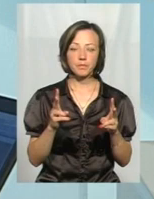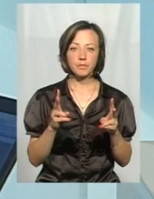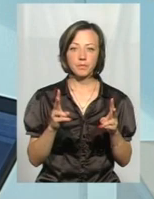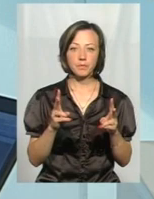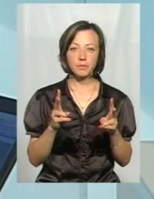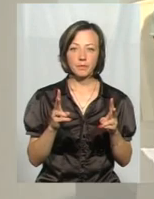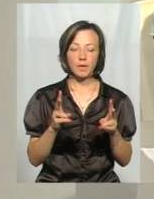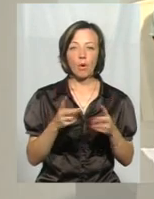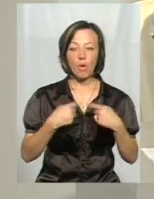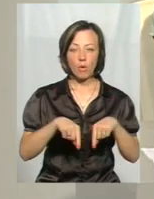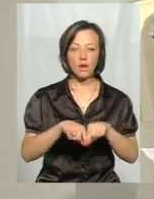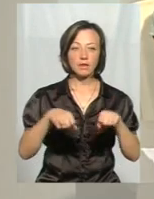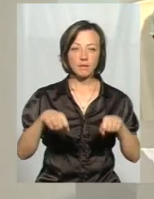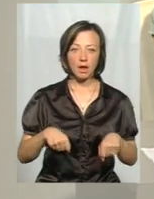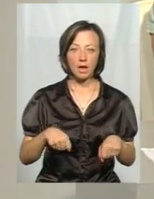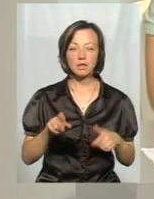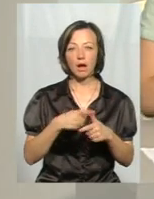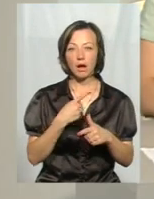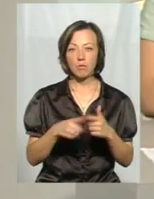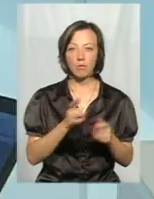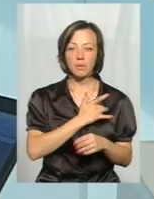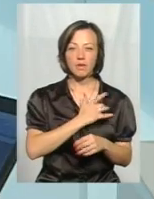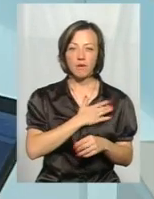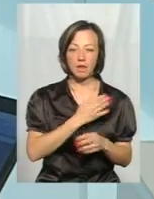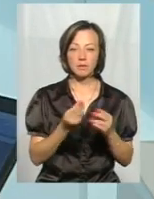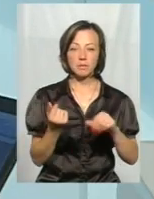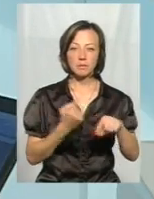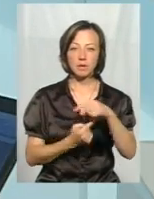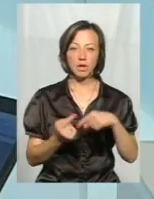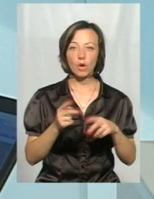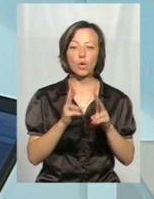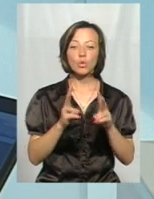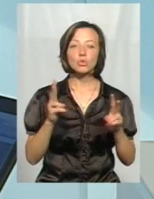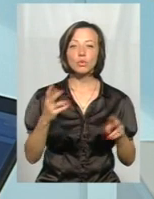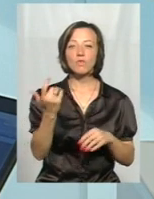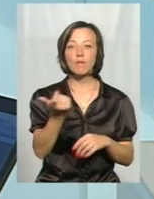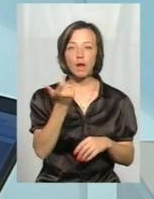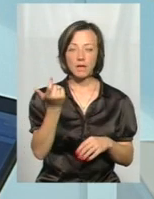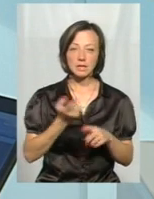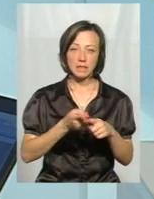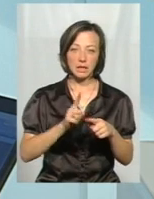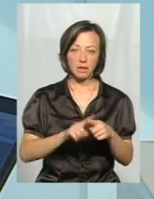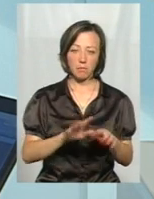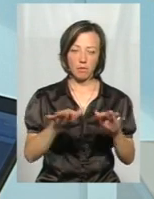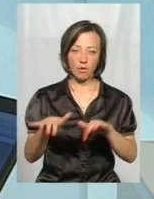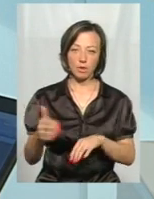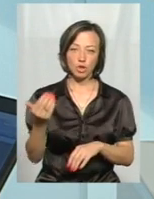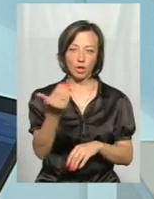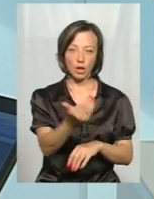органи влади або той приватний підприємець, ну, любий балансоутримач чи юридична особа,